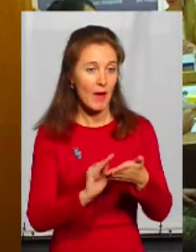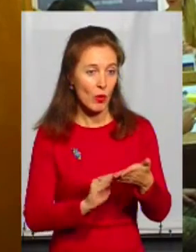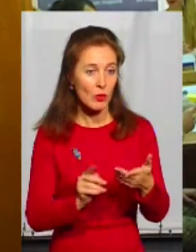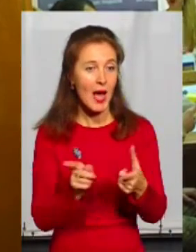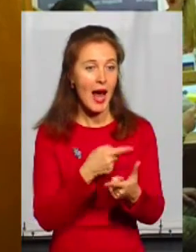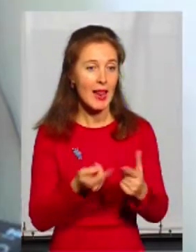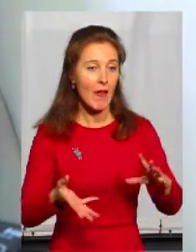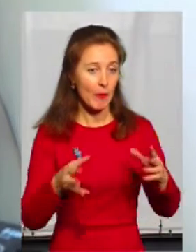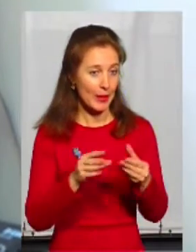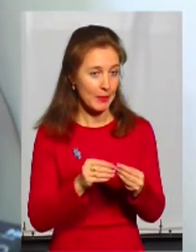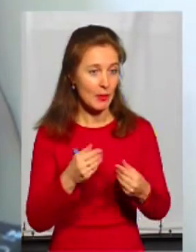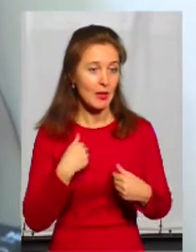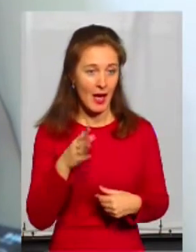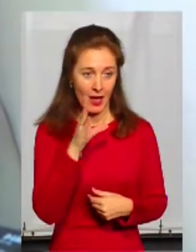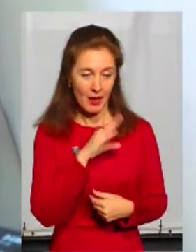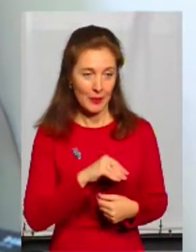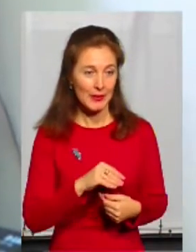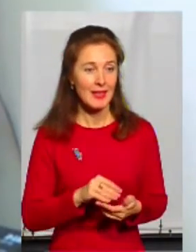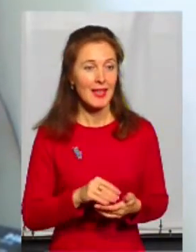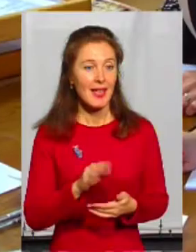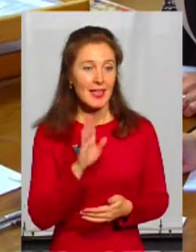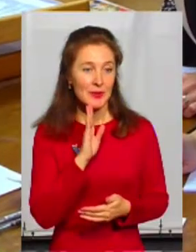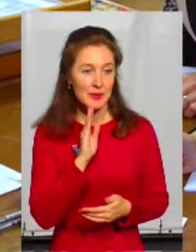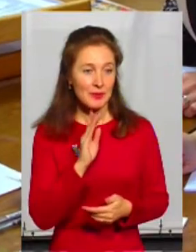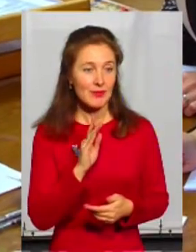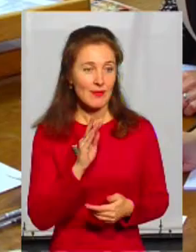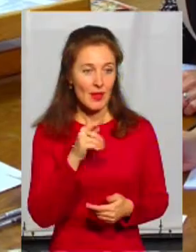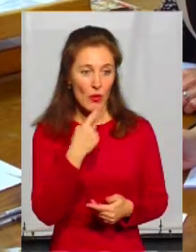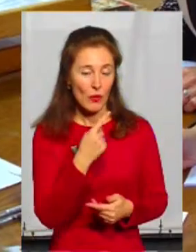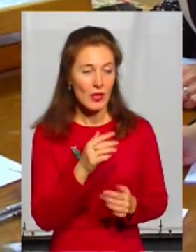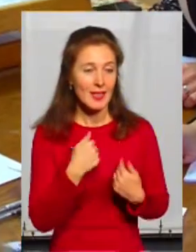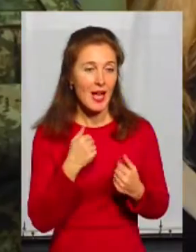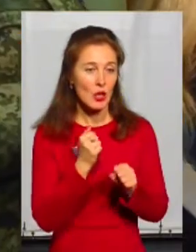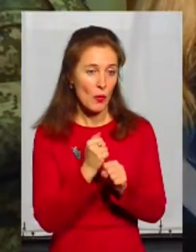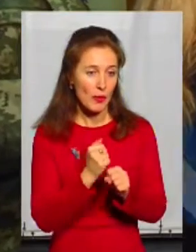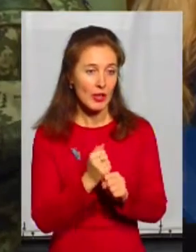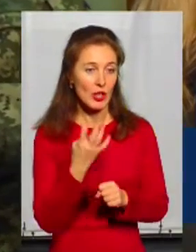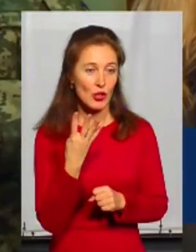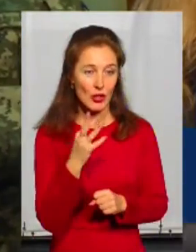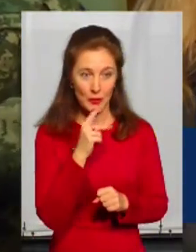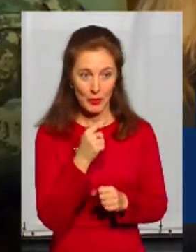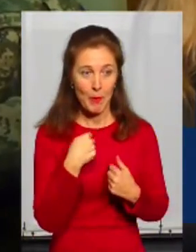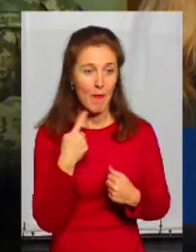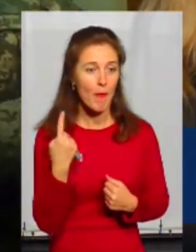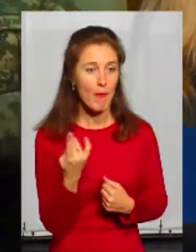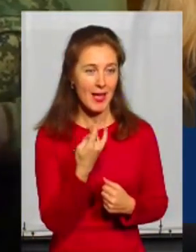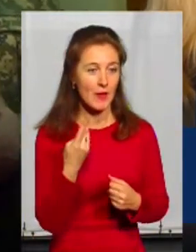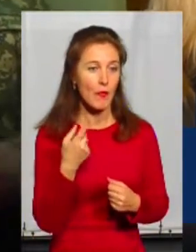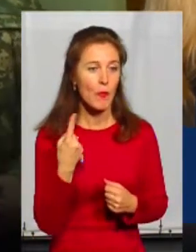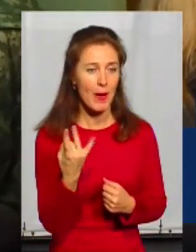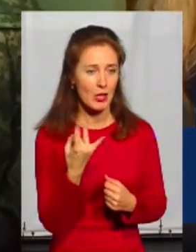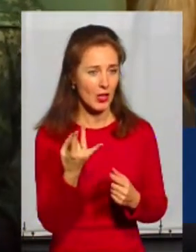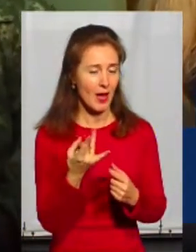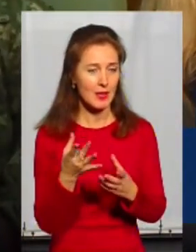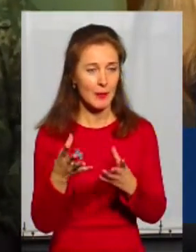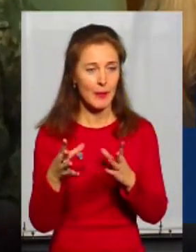принципі, загалом впорались. Тетяна Решетнікова каже, зробила 4 пунктуаційні помилки. Ми вперше з колегами беремо участь у цій акції, оскільки